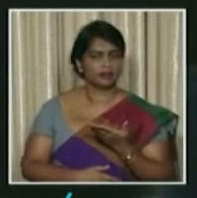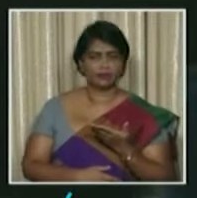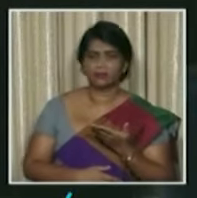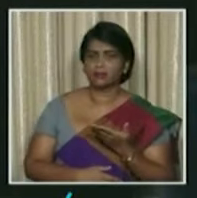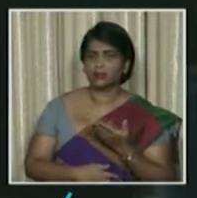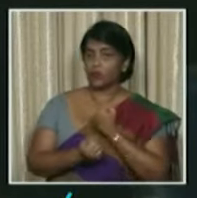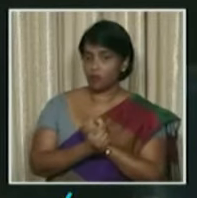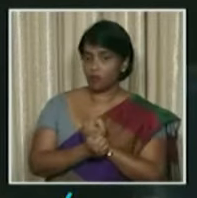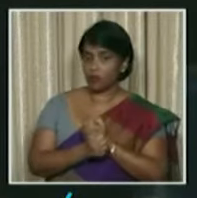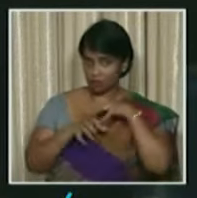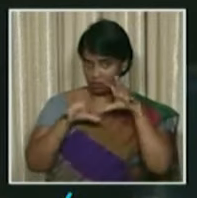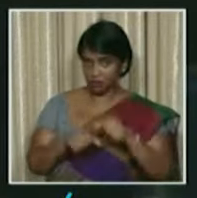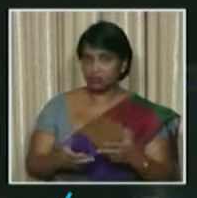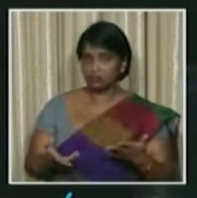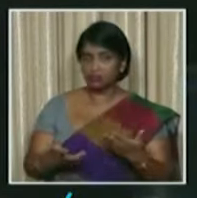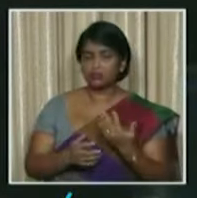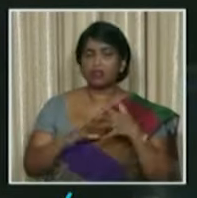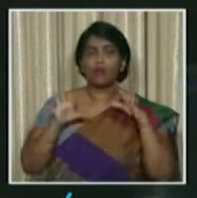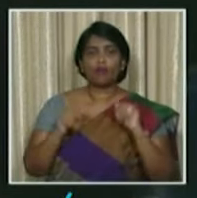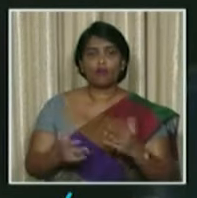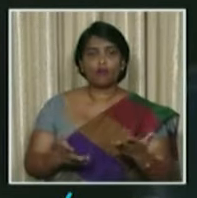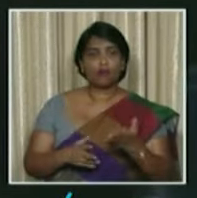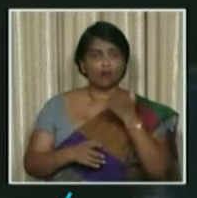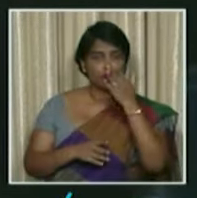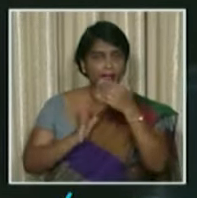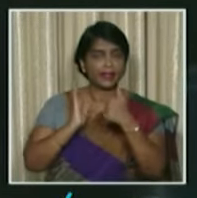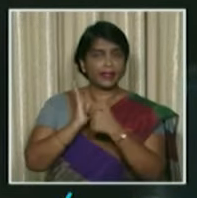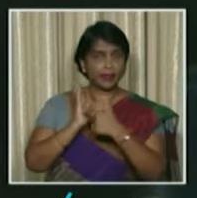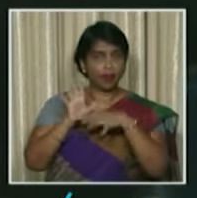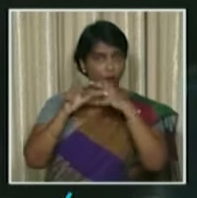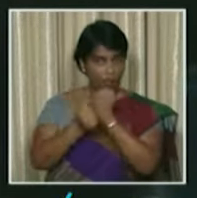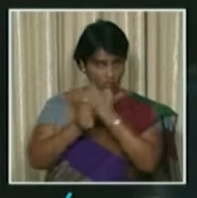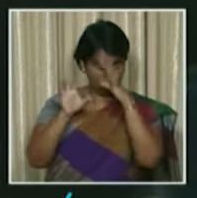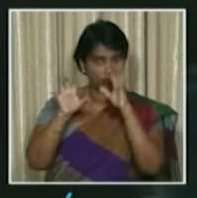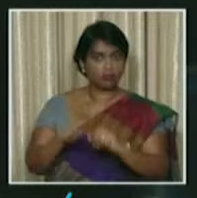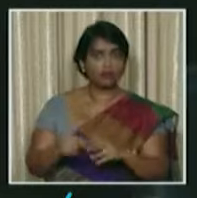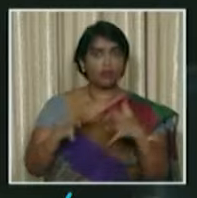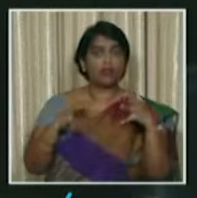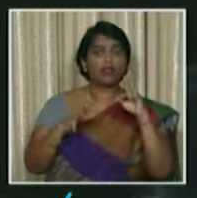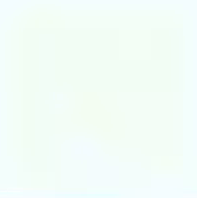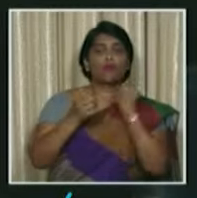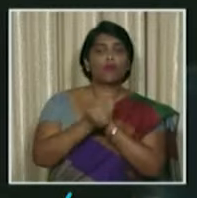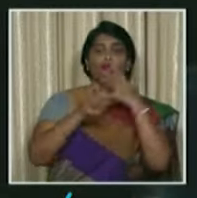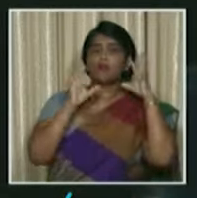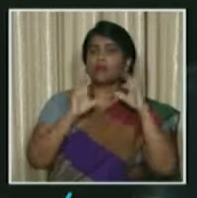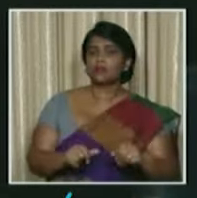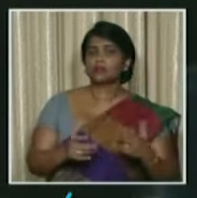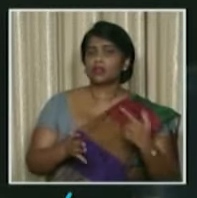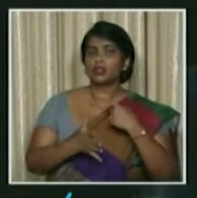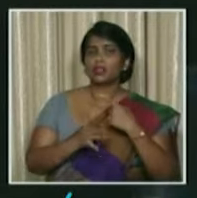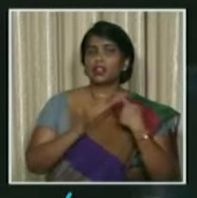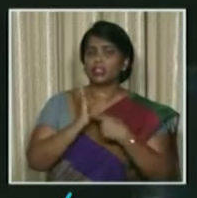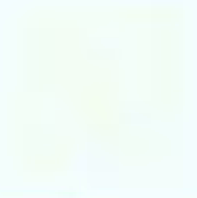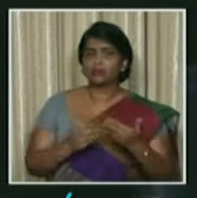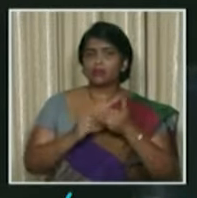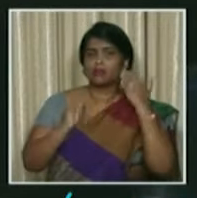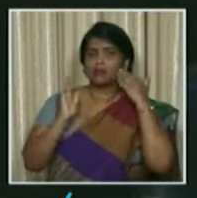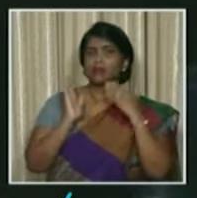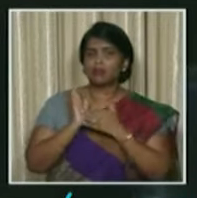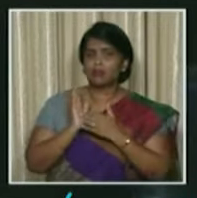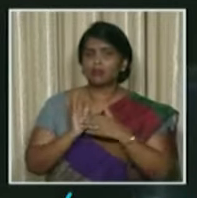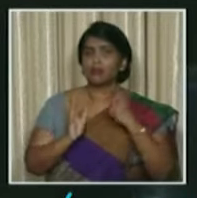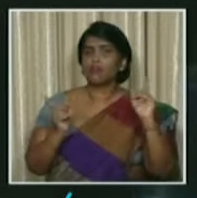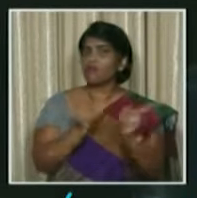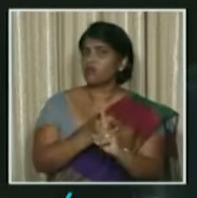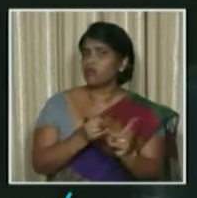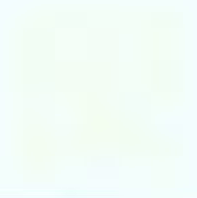පොලිස් රාජ්‍යද මේක කාගේ පොලිස් රාජ්‍යද ඔතමාගේ ටිරානෙලස්ගේ පොලිස් රාජ්‍යද නැත්නම් වික්‍රමසිංහ මහතාගේ පොලිස් රාජ්‍යද නැත්නම් දේශවන් තෙන්නකෝන්ගේ පොලිස් රාජ්‍යද මේක මෙරණ යුද්ධයක්